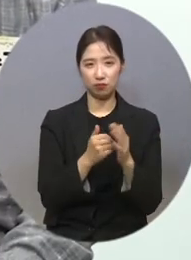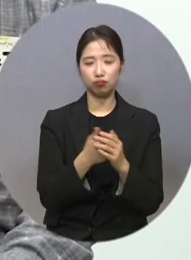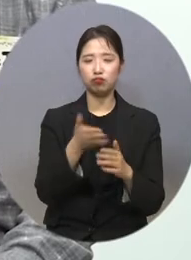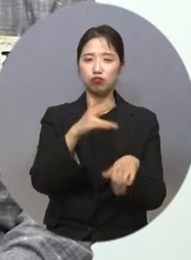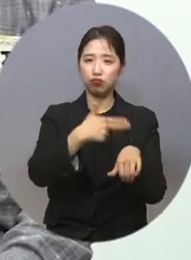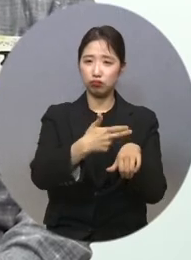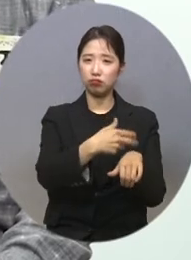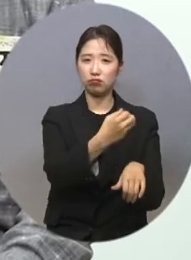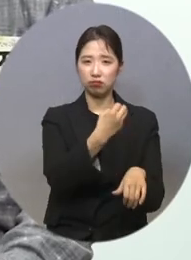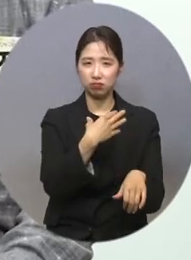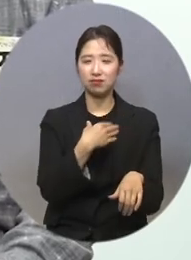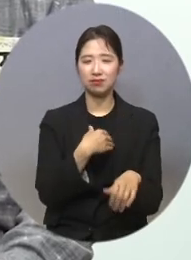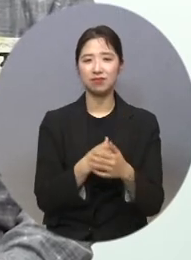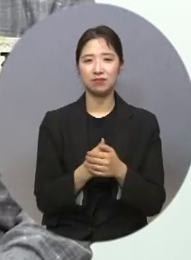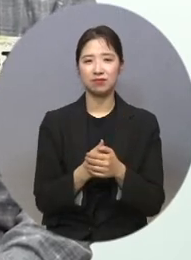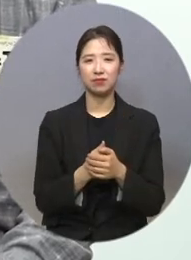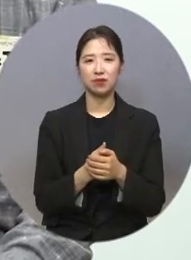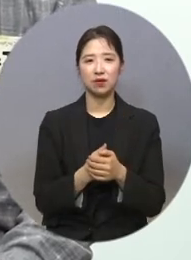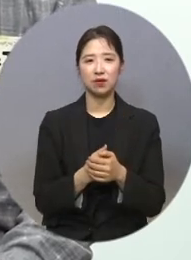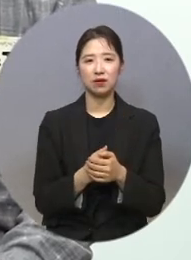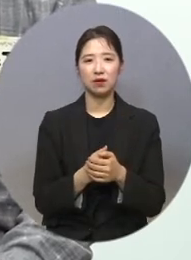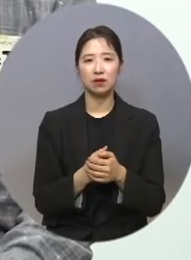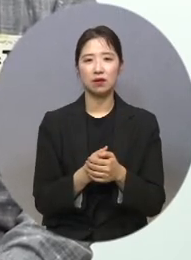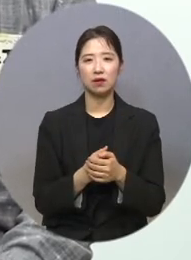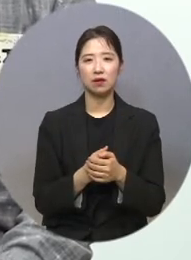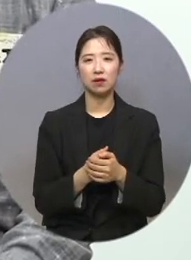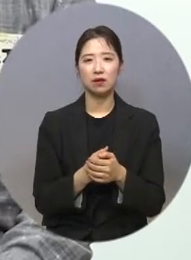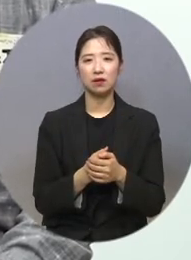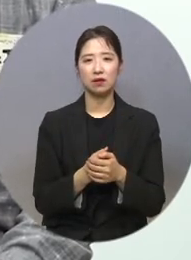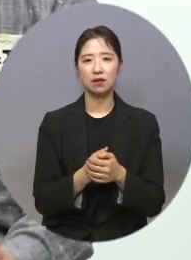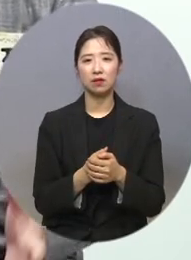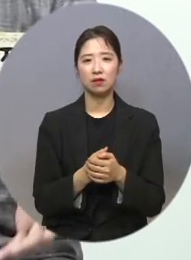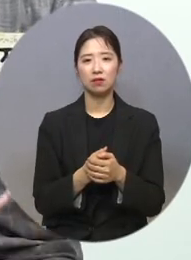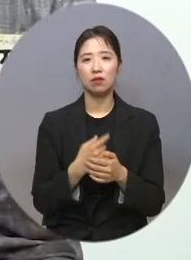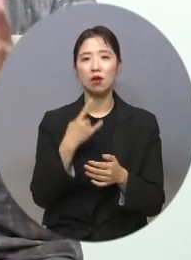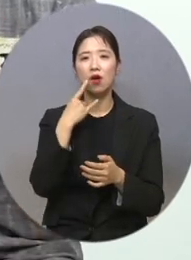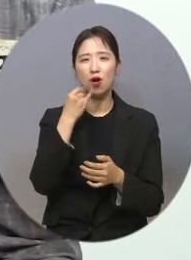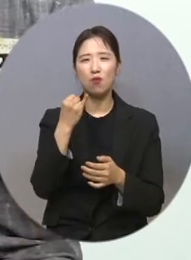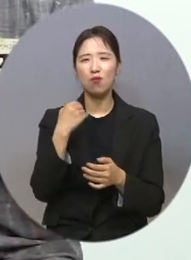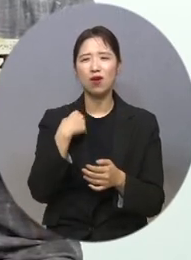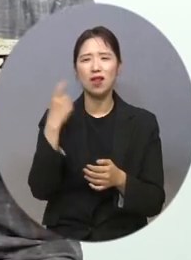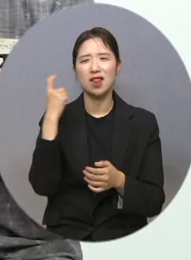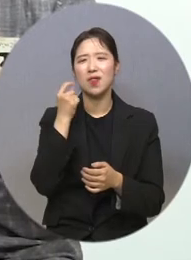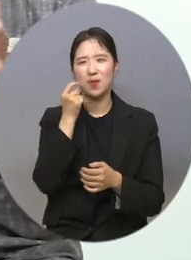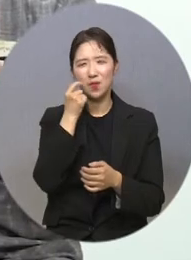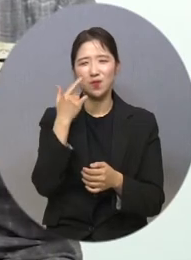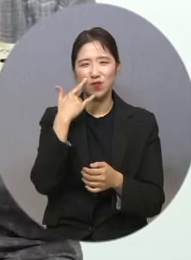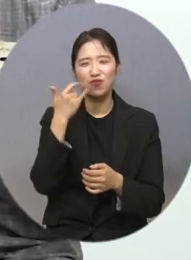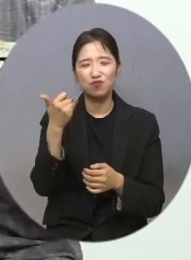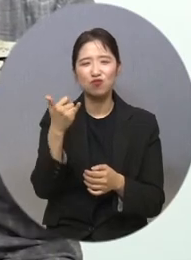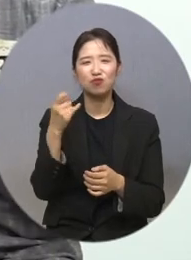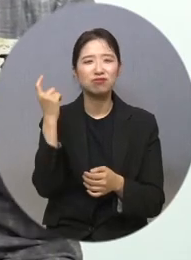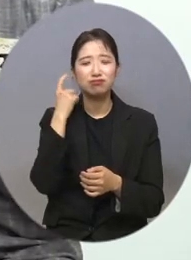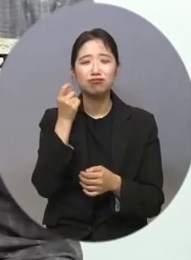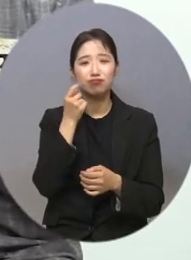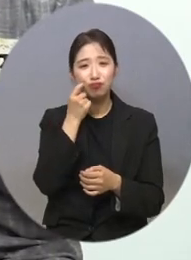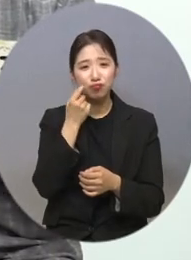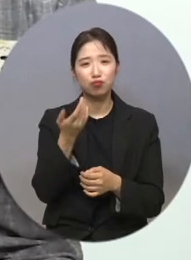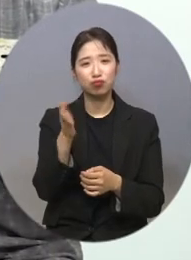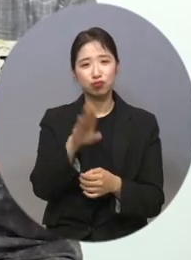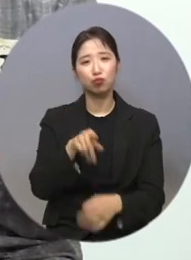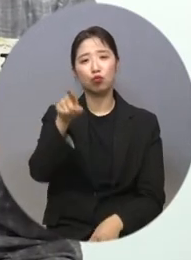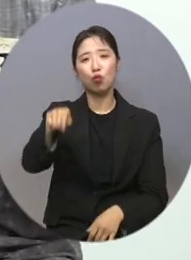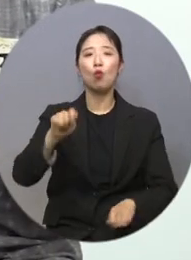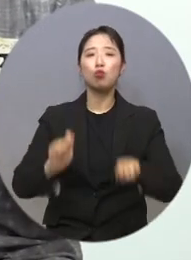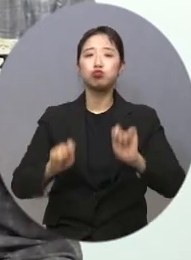선생님이 저한테 그러셨어요. 남자 선생님이셨는데 그 어머니가 못 들으시는데 어머니 아버지 못 들으시는데 누가 그거